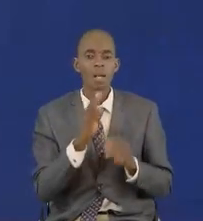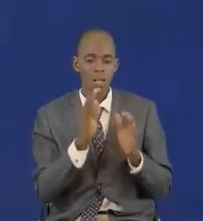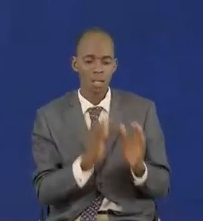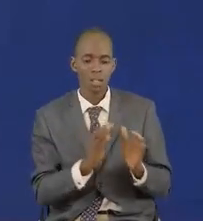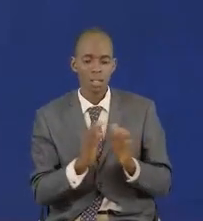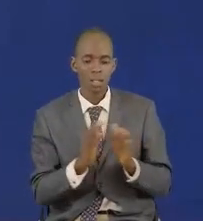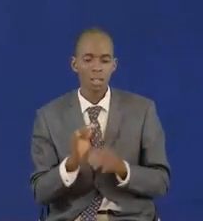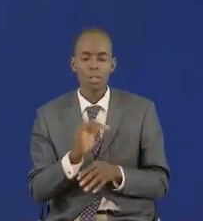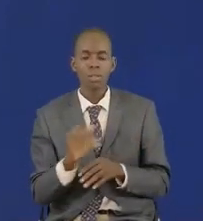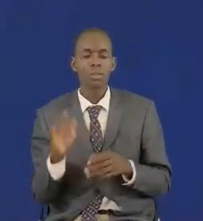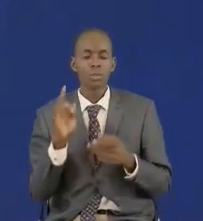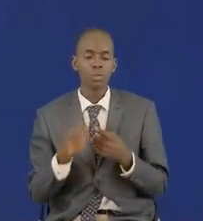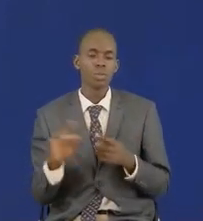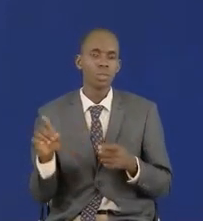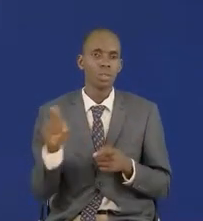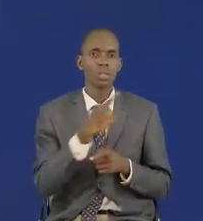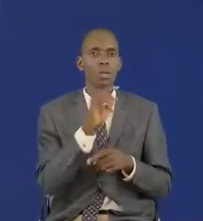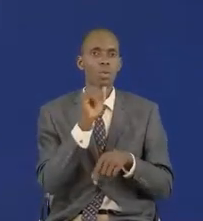œuvres